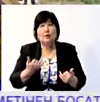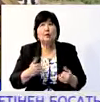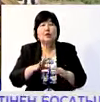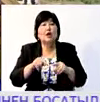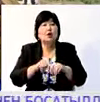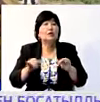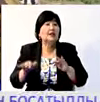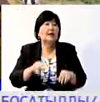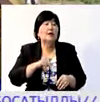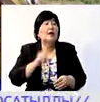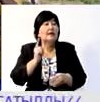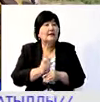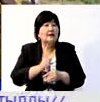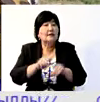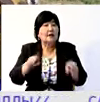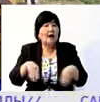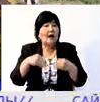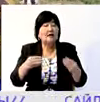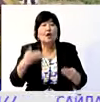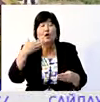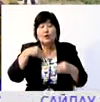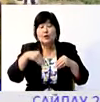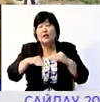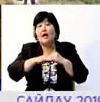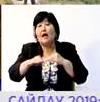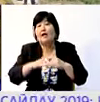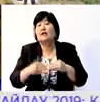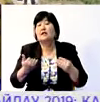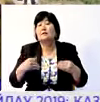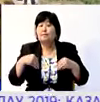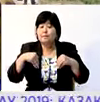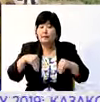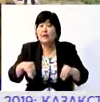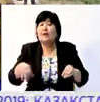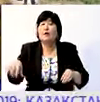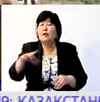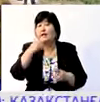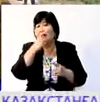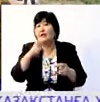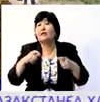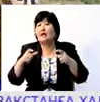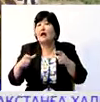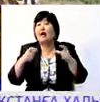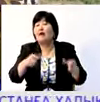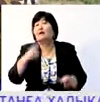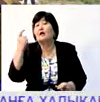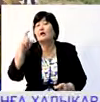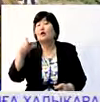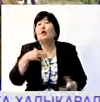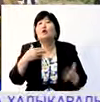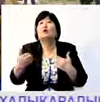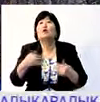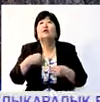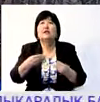насихат жұмыстарын жүргіземіз. Ескерту хаттар таратамыз. Мына күріш еккен алқаптар бар, бақша егетін алқаптардың бәріне ескерту хат, қожалықтармен сөйлесіп ескерту